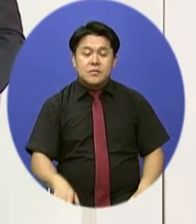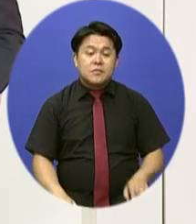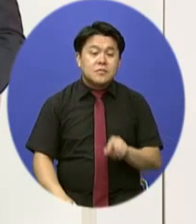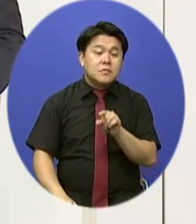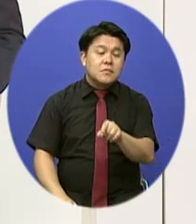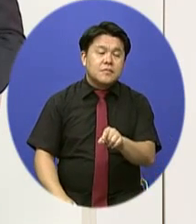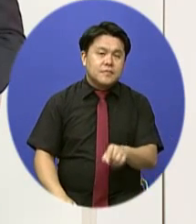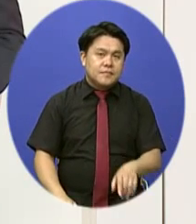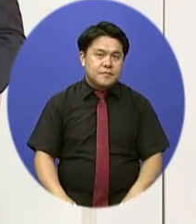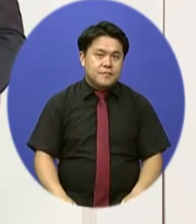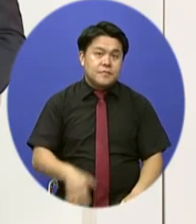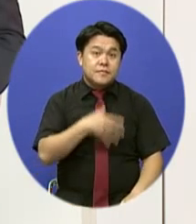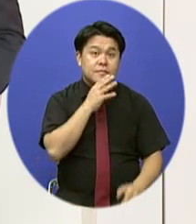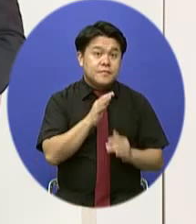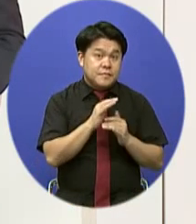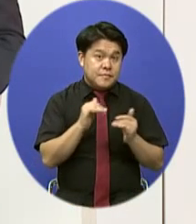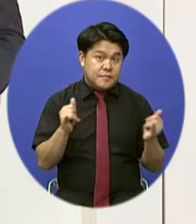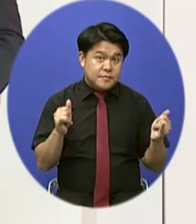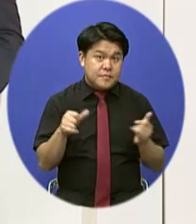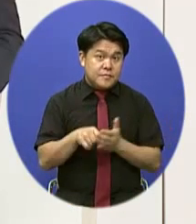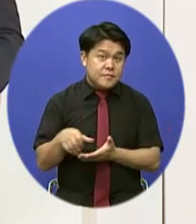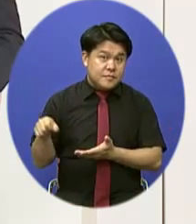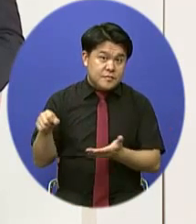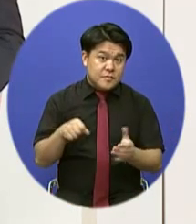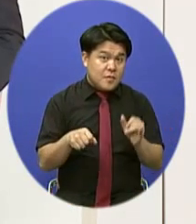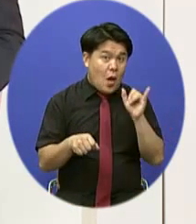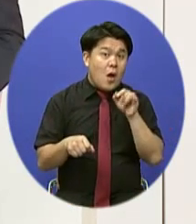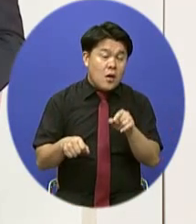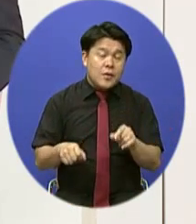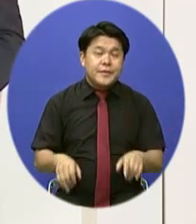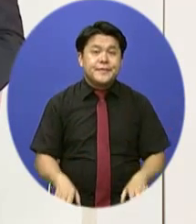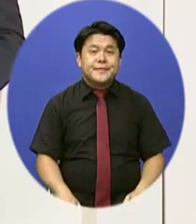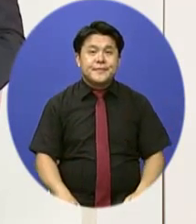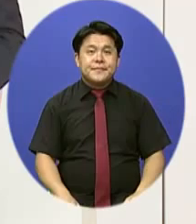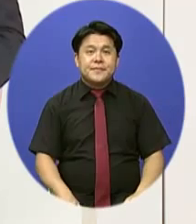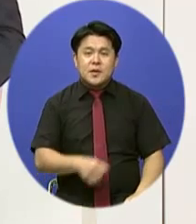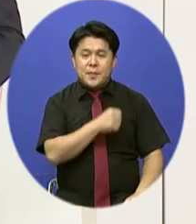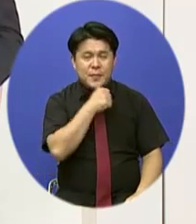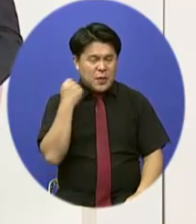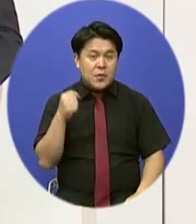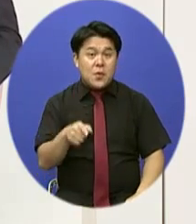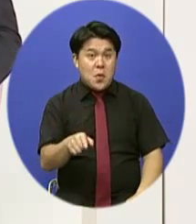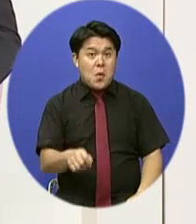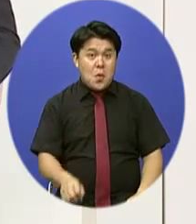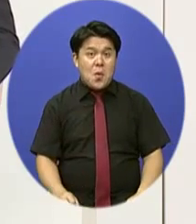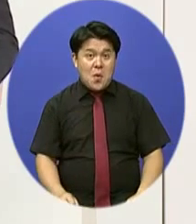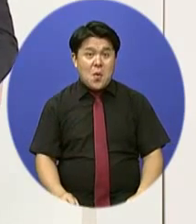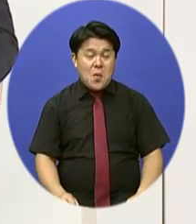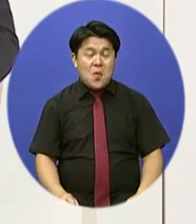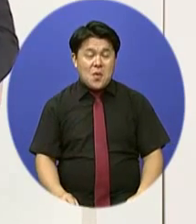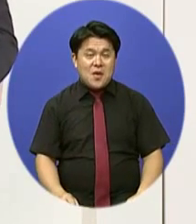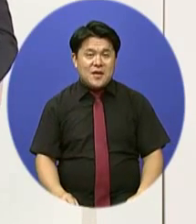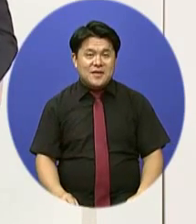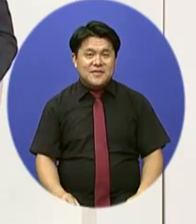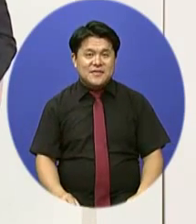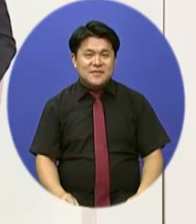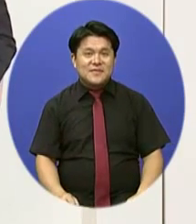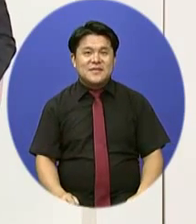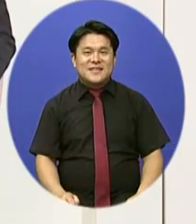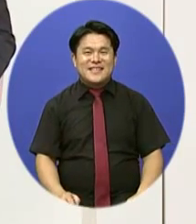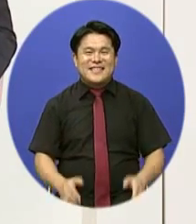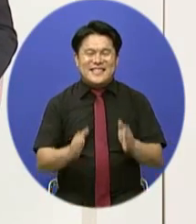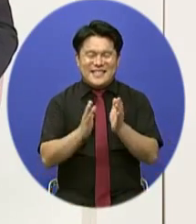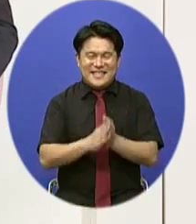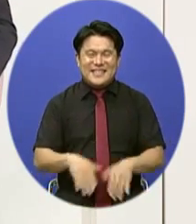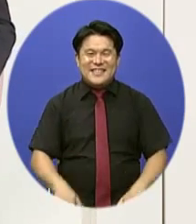이제 그 어른들이 그 가지고 나오세요. 그러면 아. 아주 그냥 맛있어요. 아. 네. 아유 참 그래요,